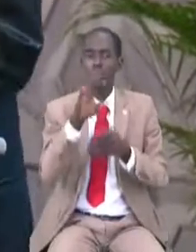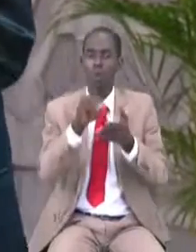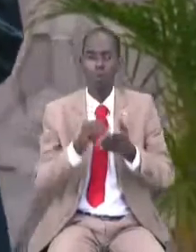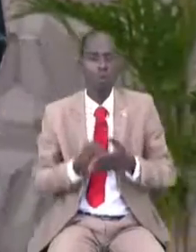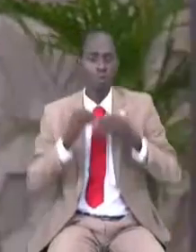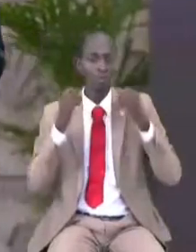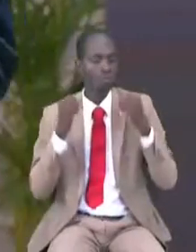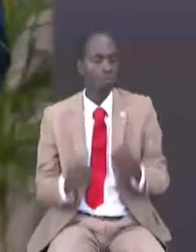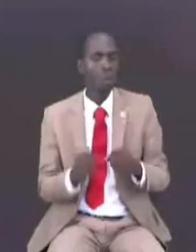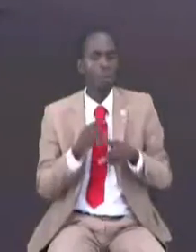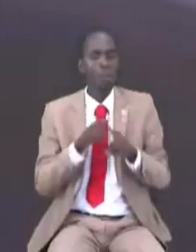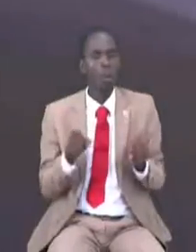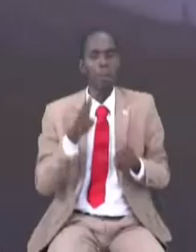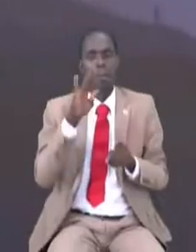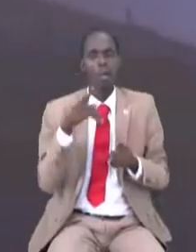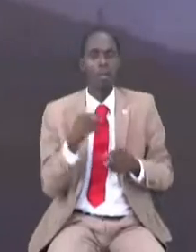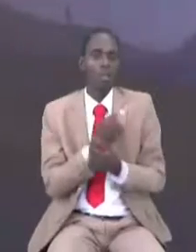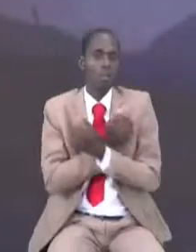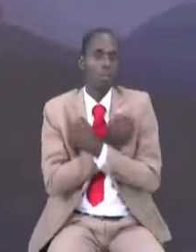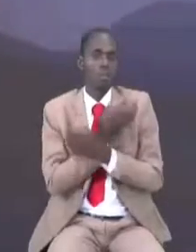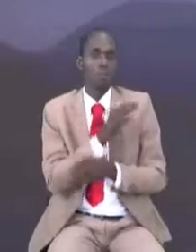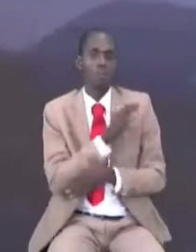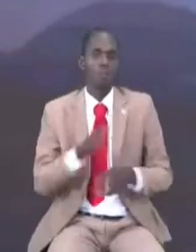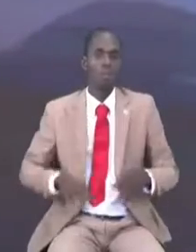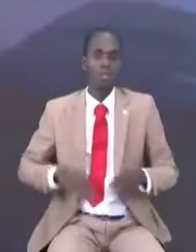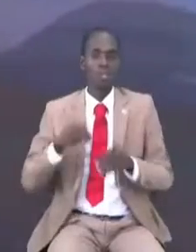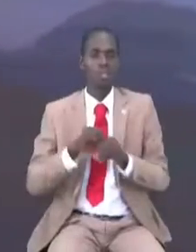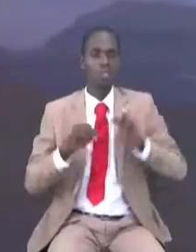chapitre 5, nous lisons le verset 14.